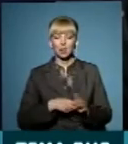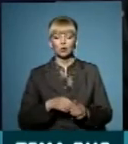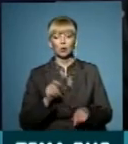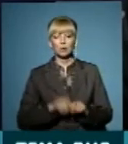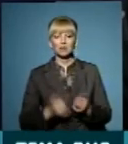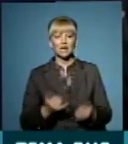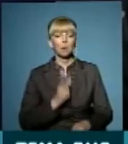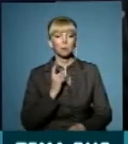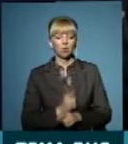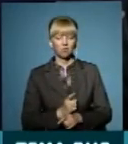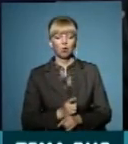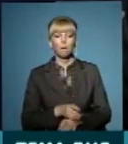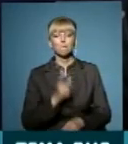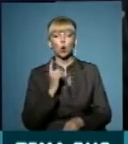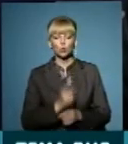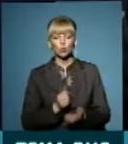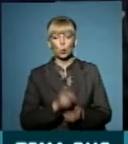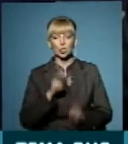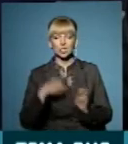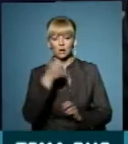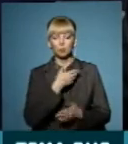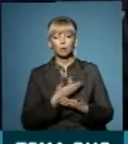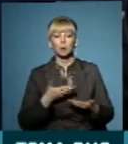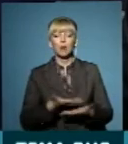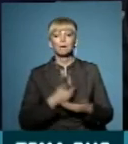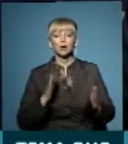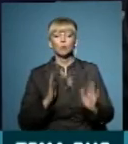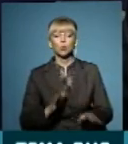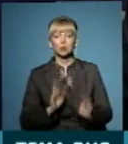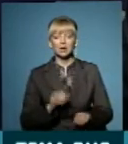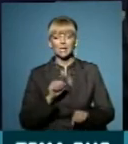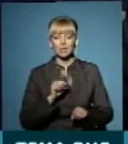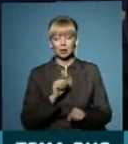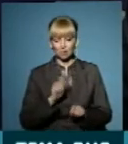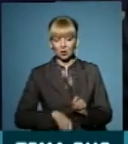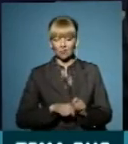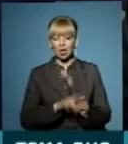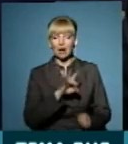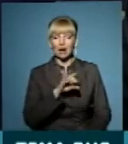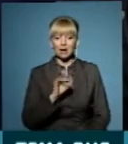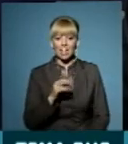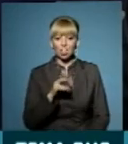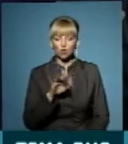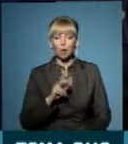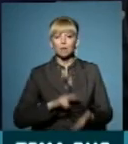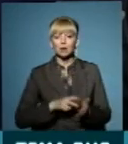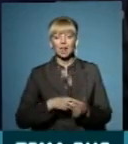перевірки заборонені. Накладений мораторій до кінця року. Ми можемо перевіряти тільки рейдову перевірку здійснювати. Планові ми не можемо.